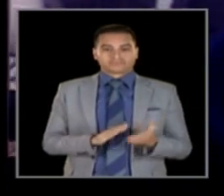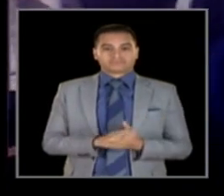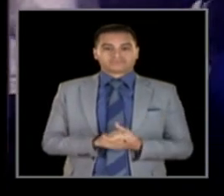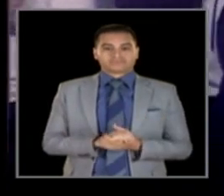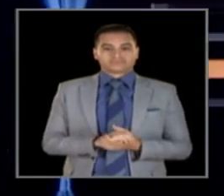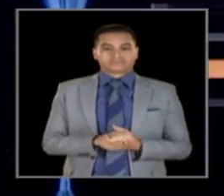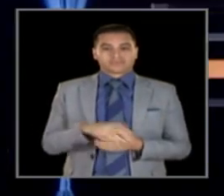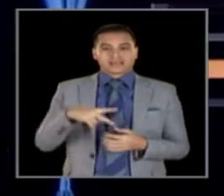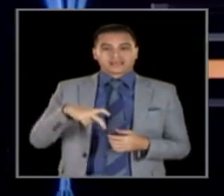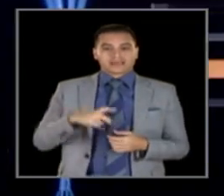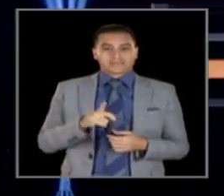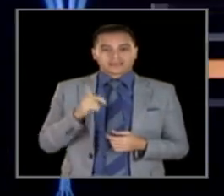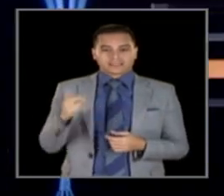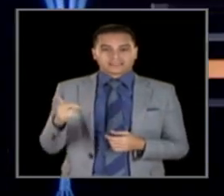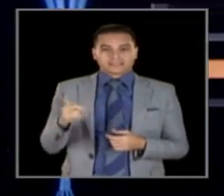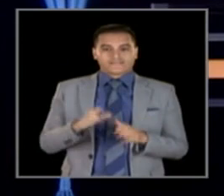80.